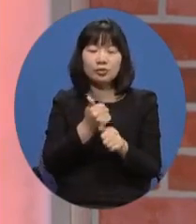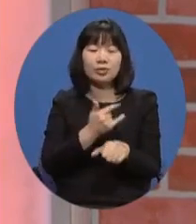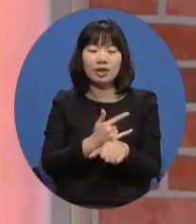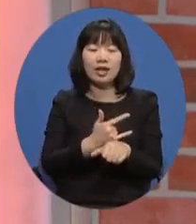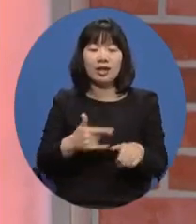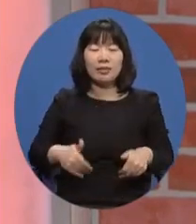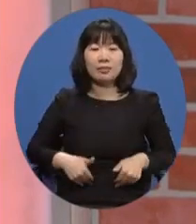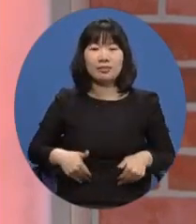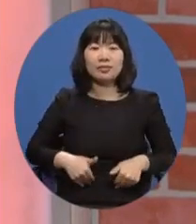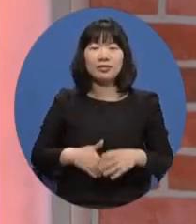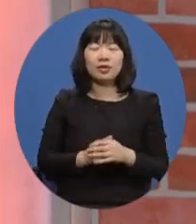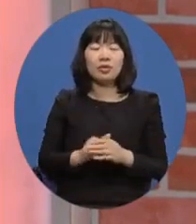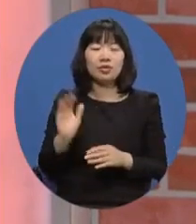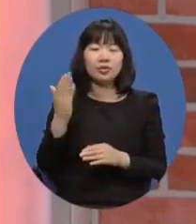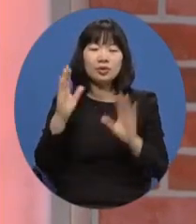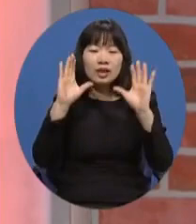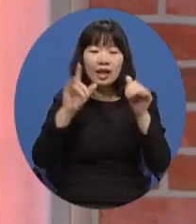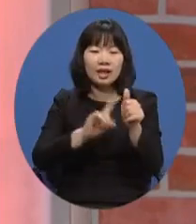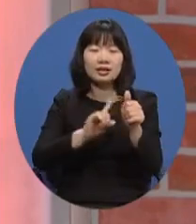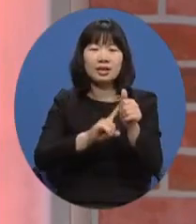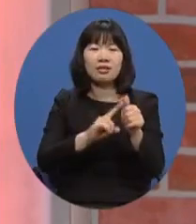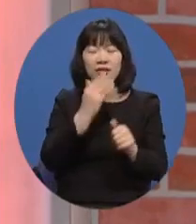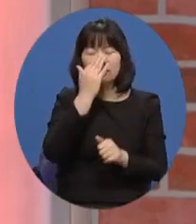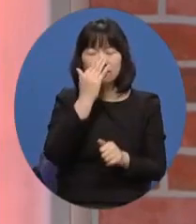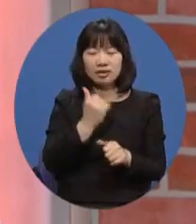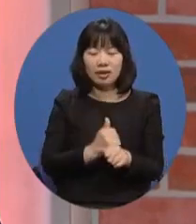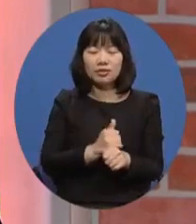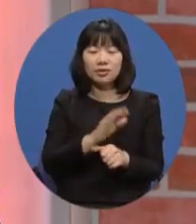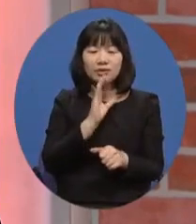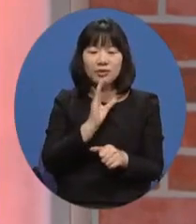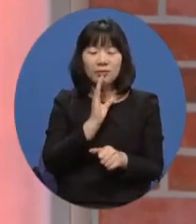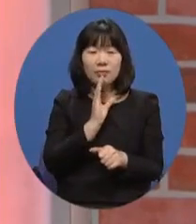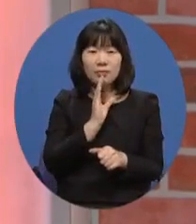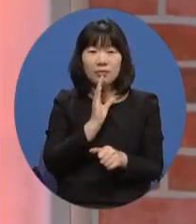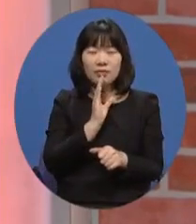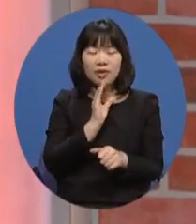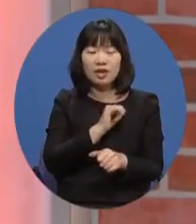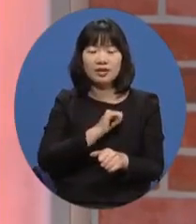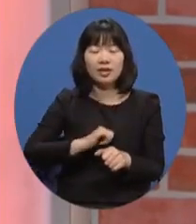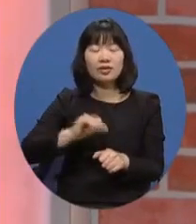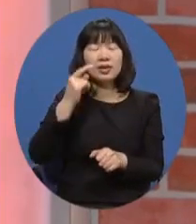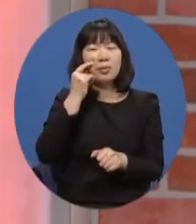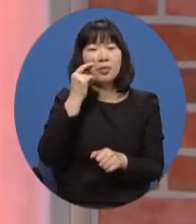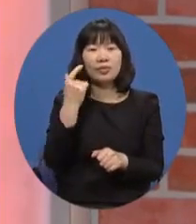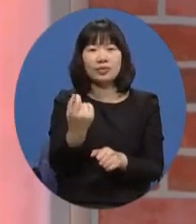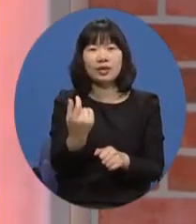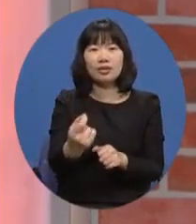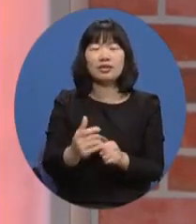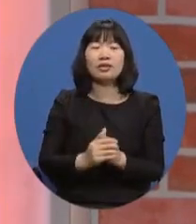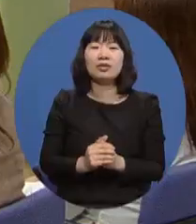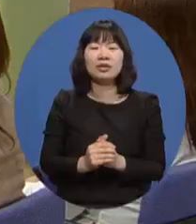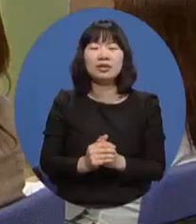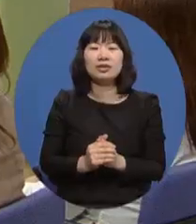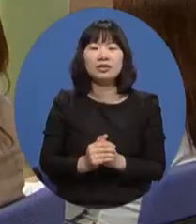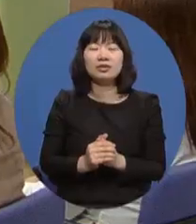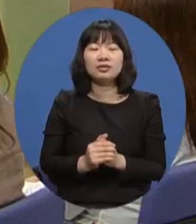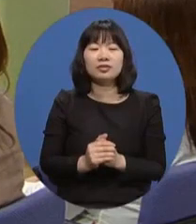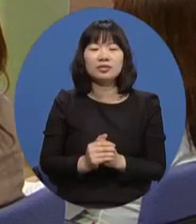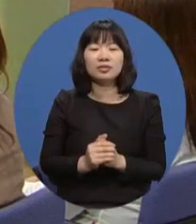극복해내야 되는데 요즘 아이들은 이 지루함을 정말 못 견디는 것 같아요.